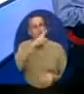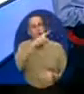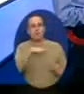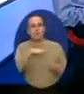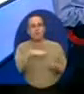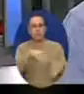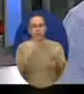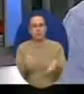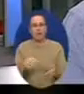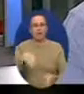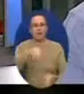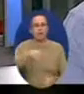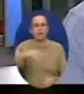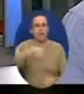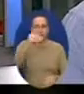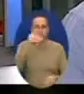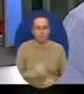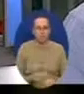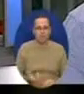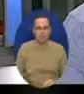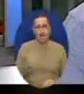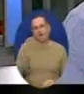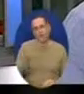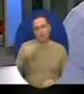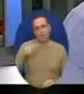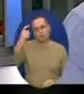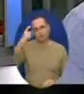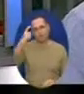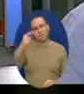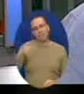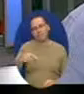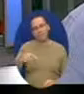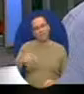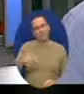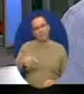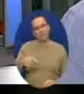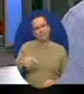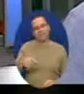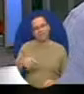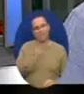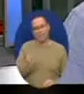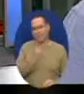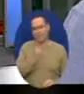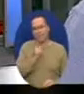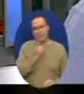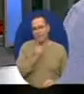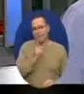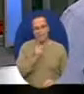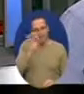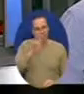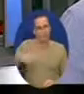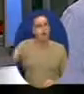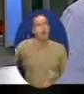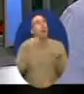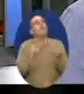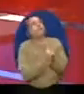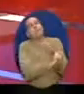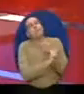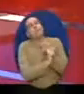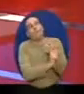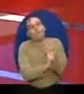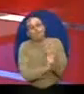כזו? אני חושב שהיא עדיין רחוקה מהמציאות. הממשלה עדיין מעורבת מאוד. רוב הרשויות המקומיות כן, בפריפריה. כן,